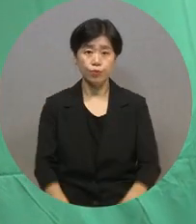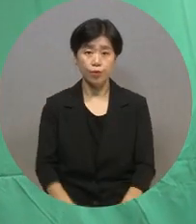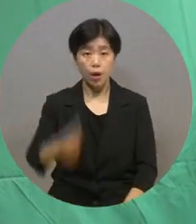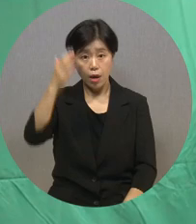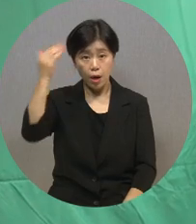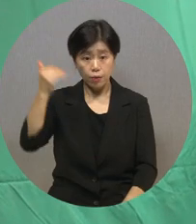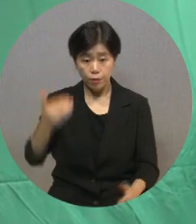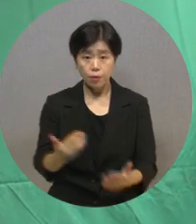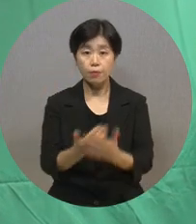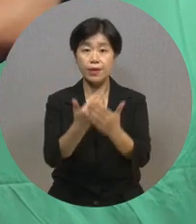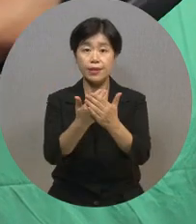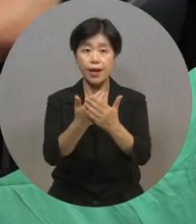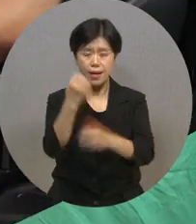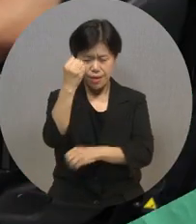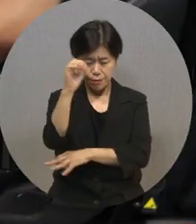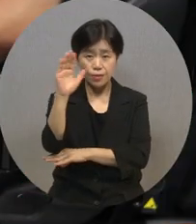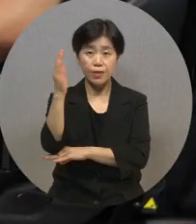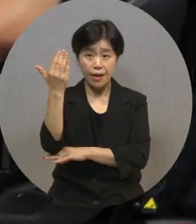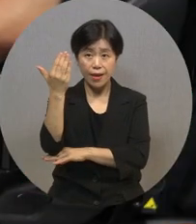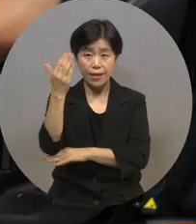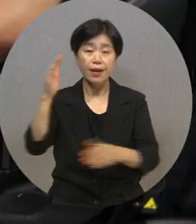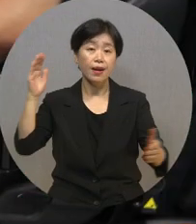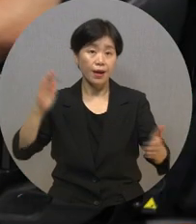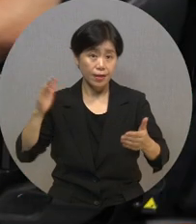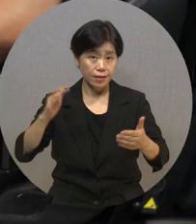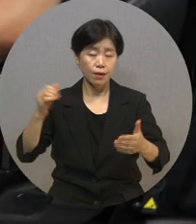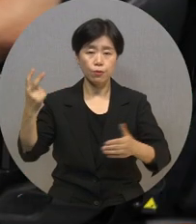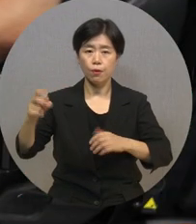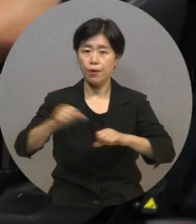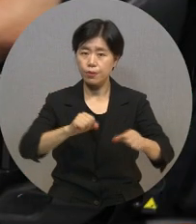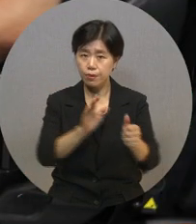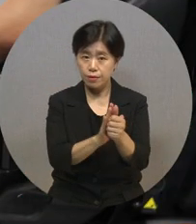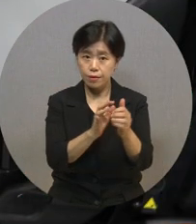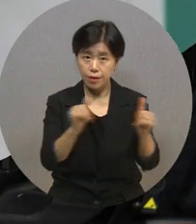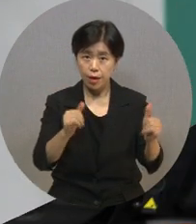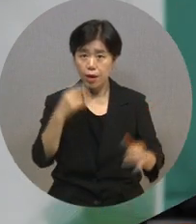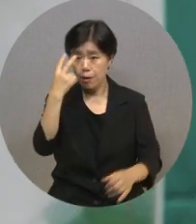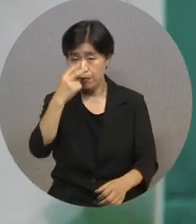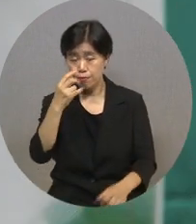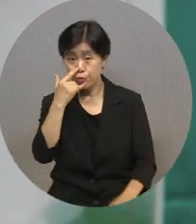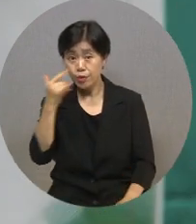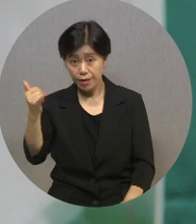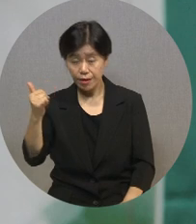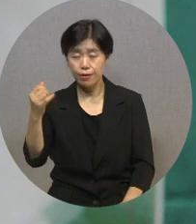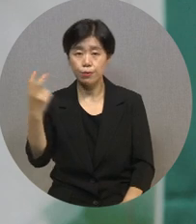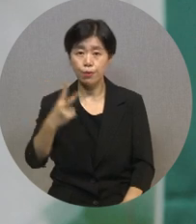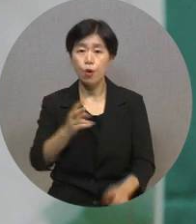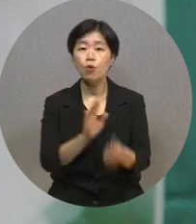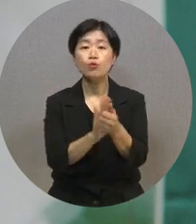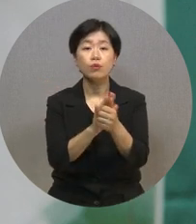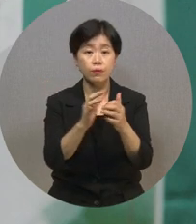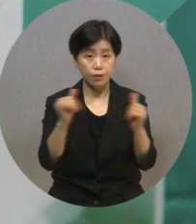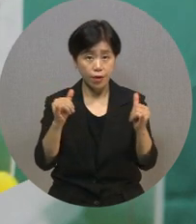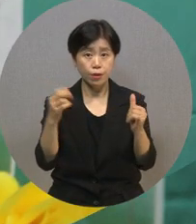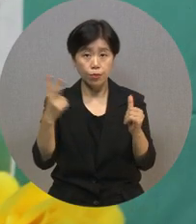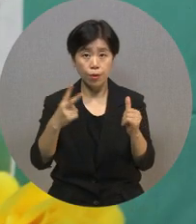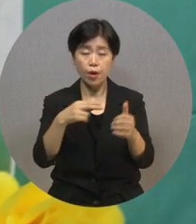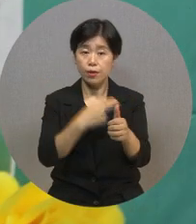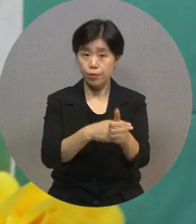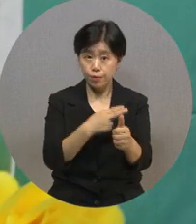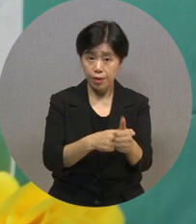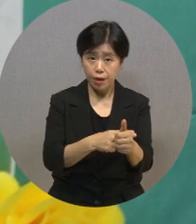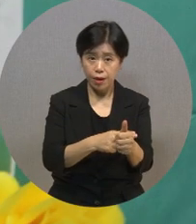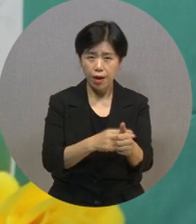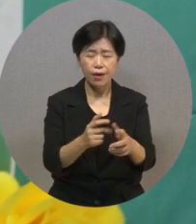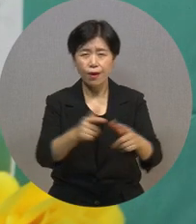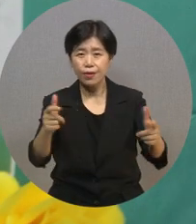성장의 디딤돌이 되어준 학생, 활동지원사, 보호자, 후원자, 교사, 직원에게